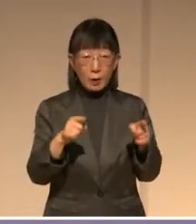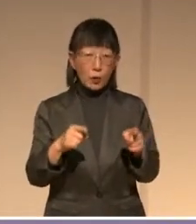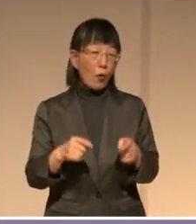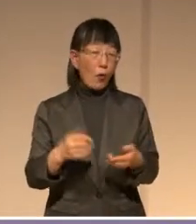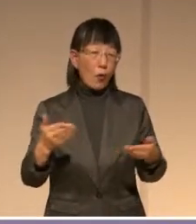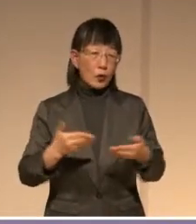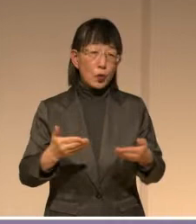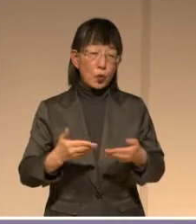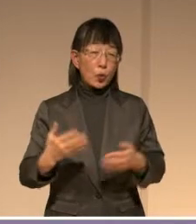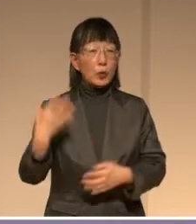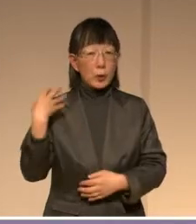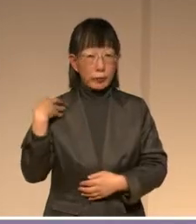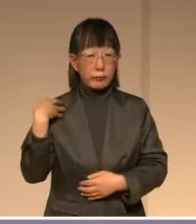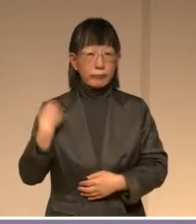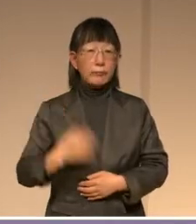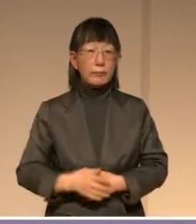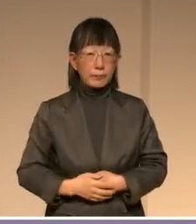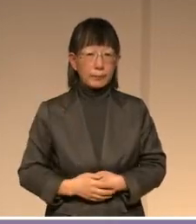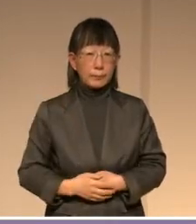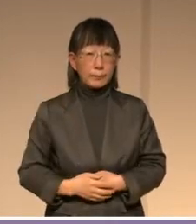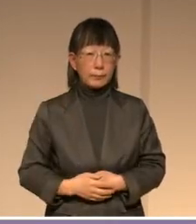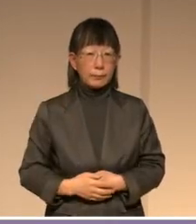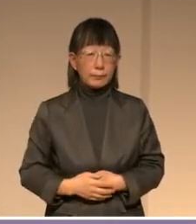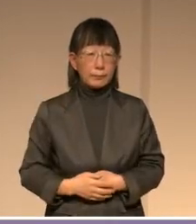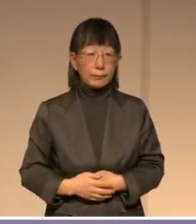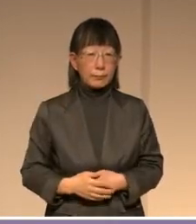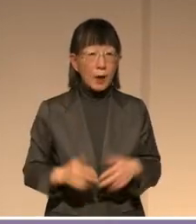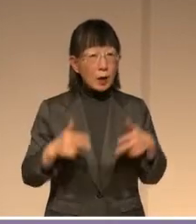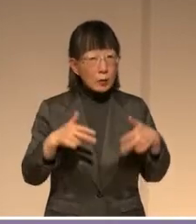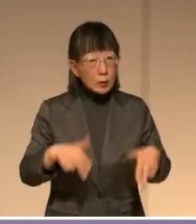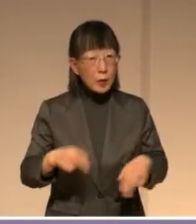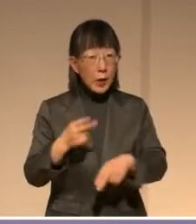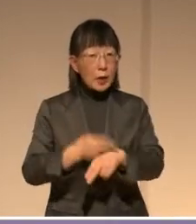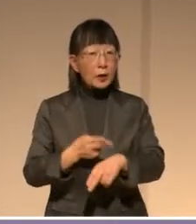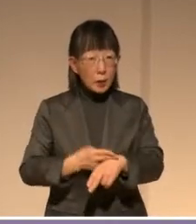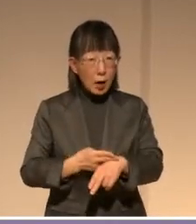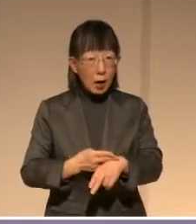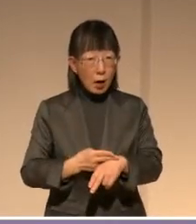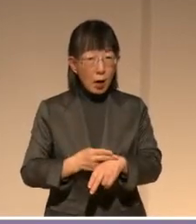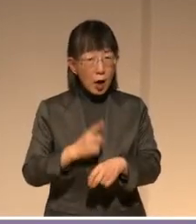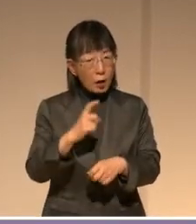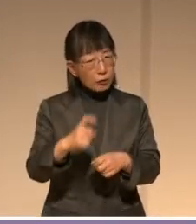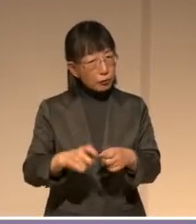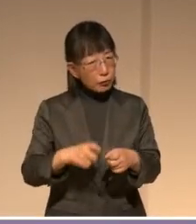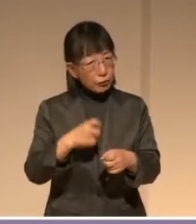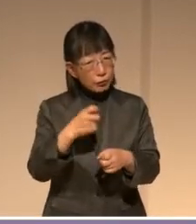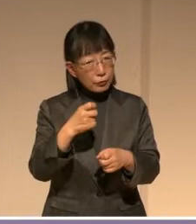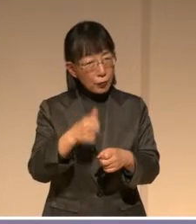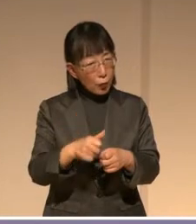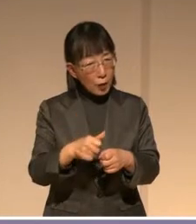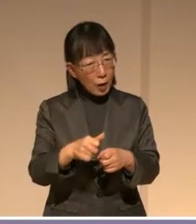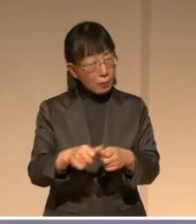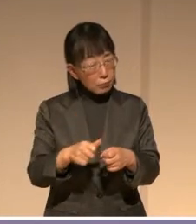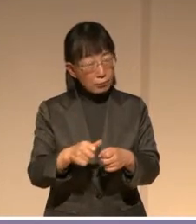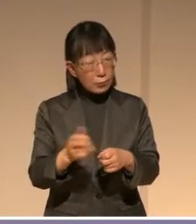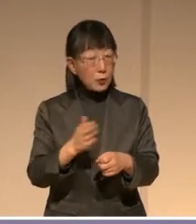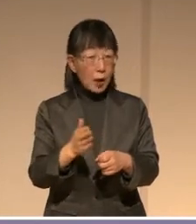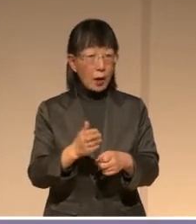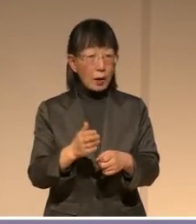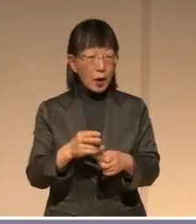コンピューターシステムへ兄はもう15年ぐらい働いていますけどダンスは始めて5年くらいなの